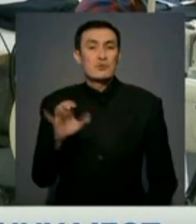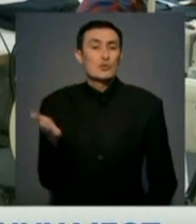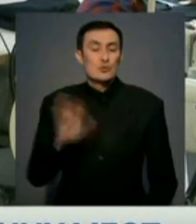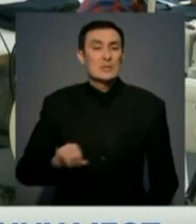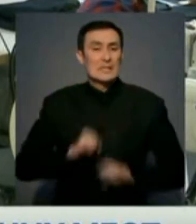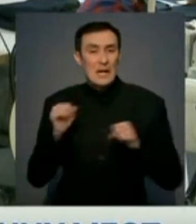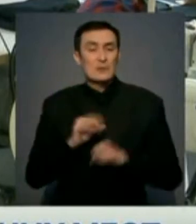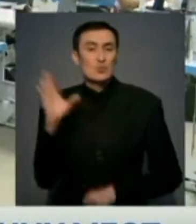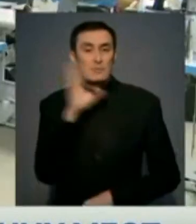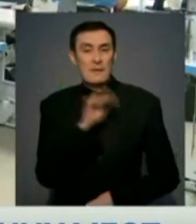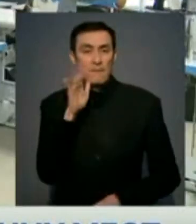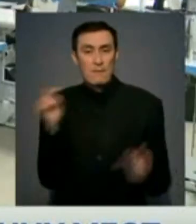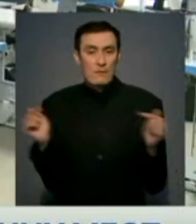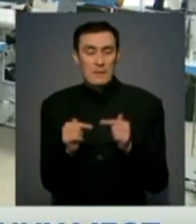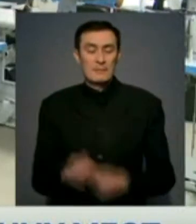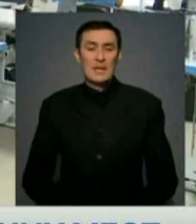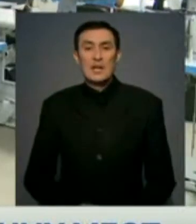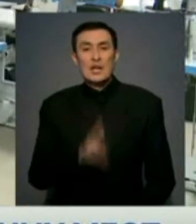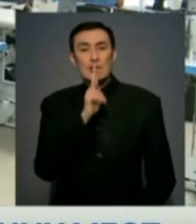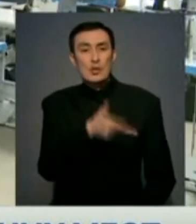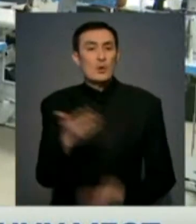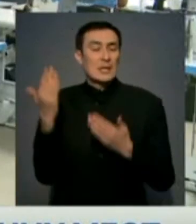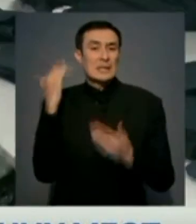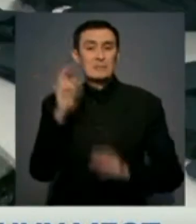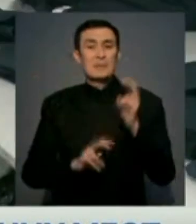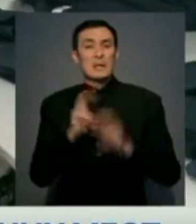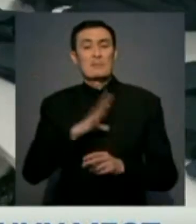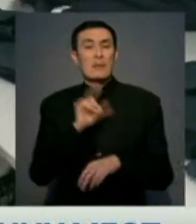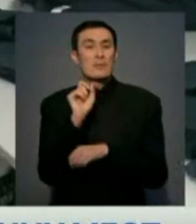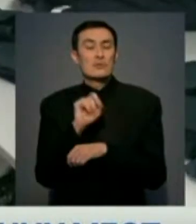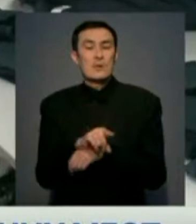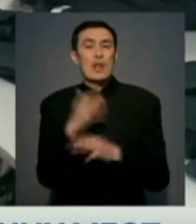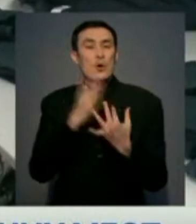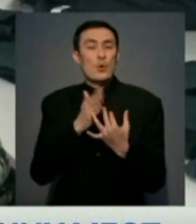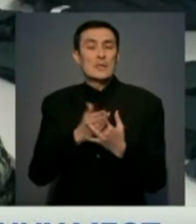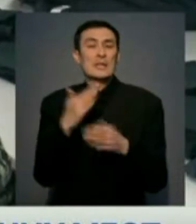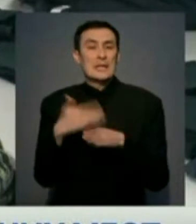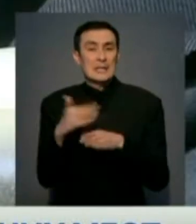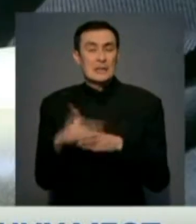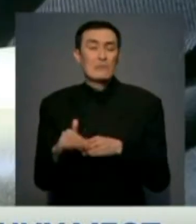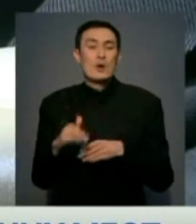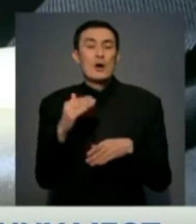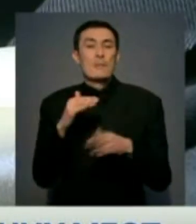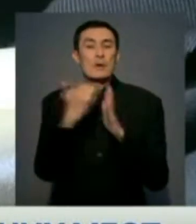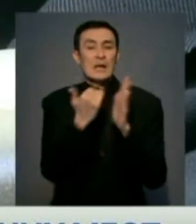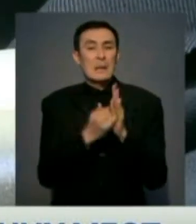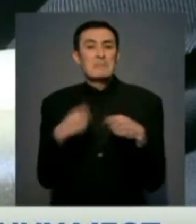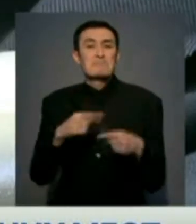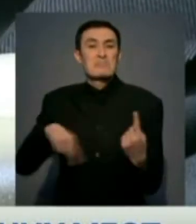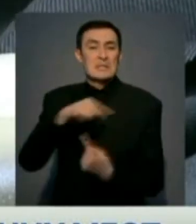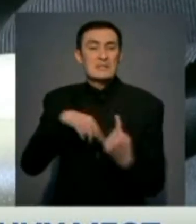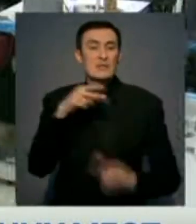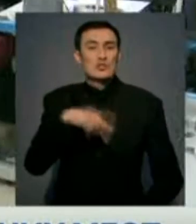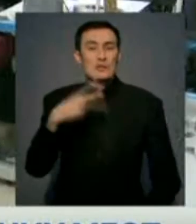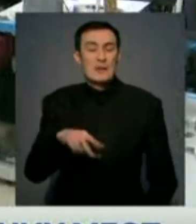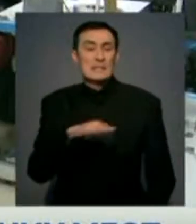Стараемся управиться в срок. 3 года назад предприятие получило льготный кредит по программе «Дорожная карта бизнеса 2020». Сегодня